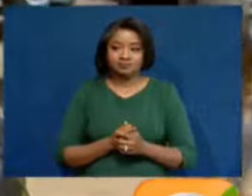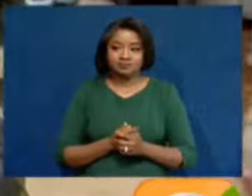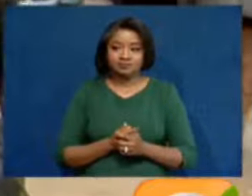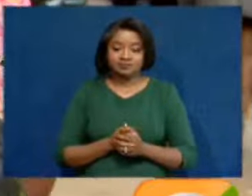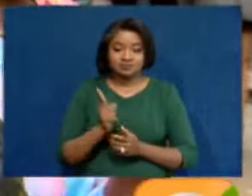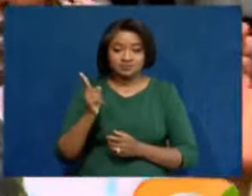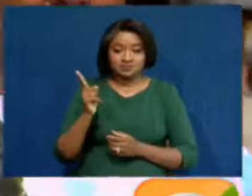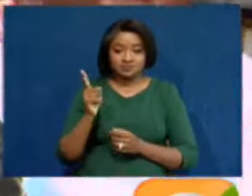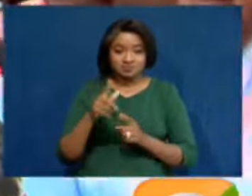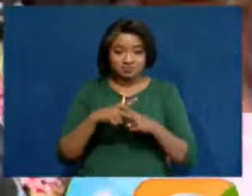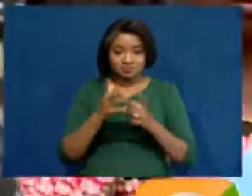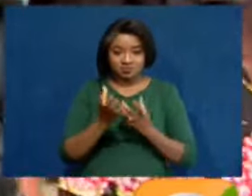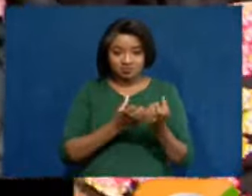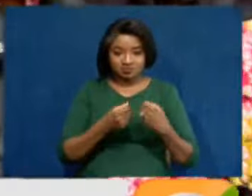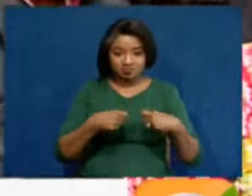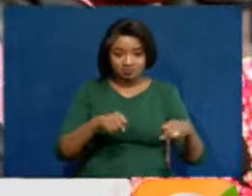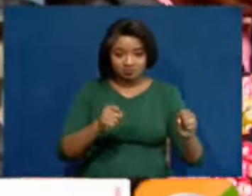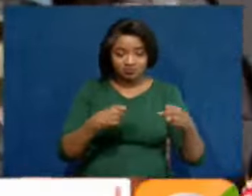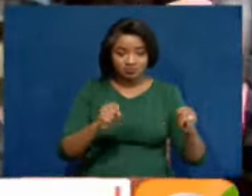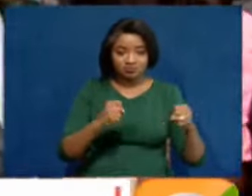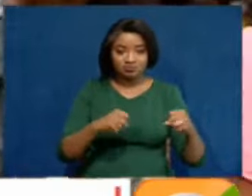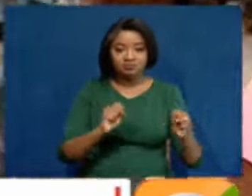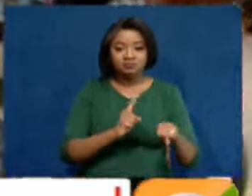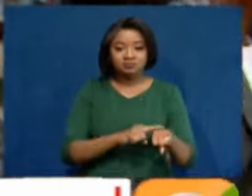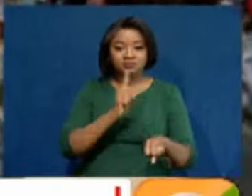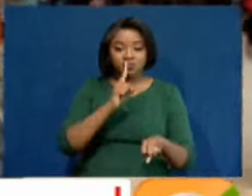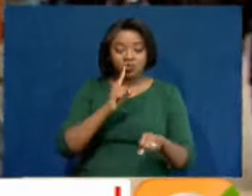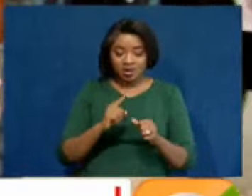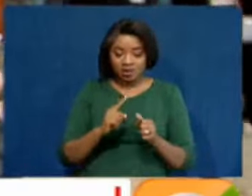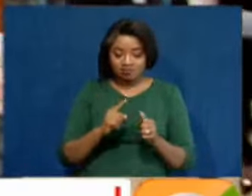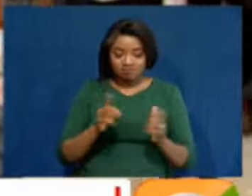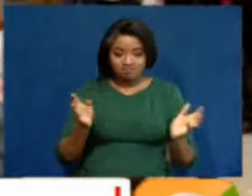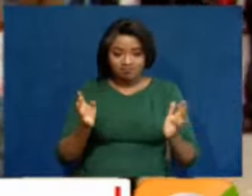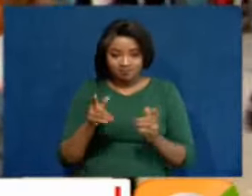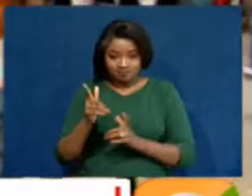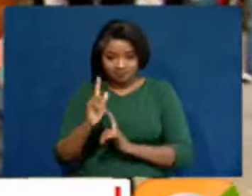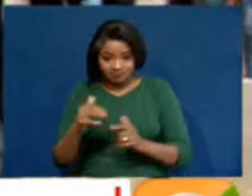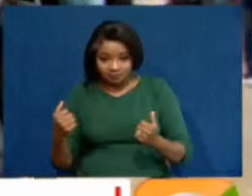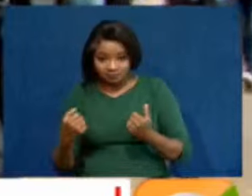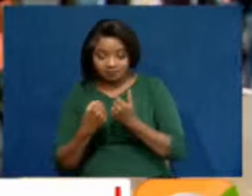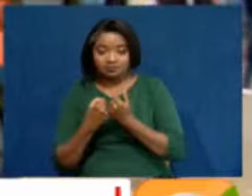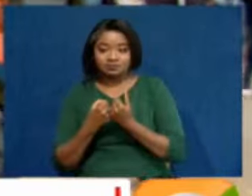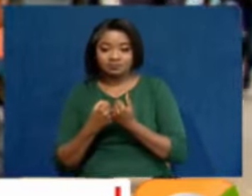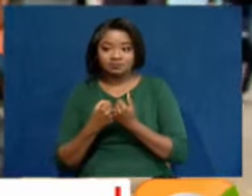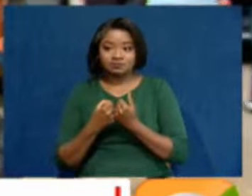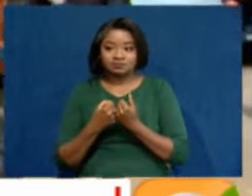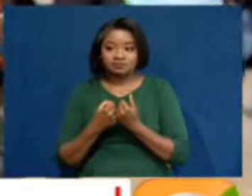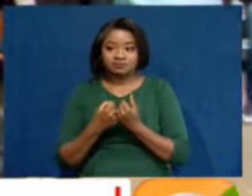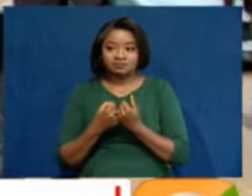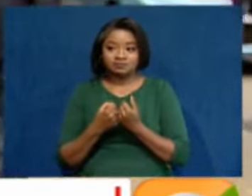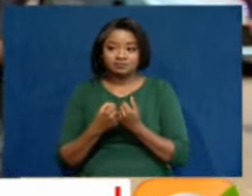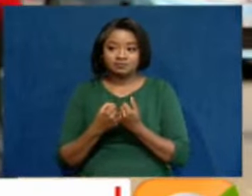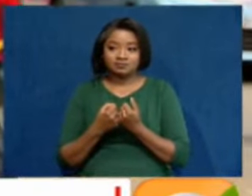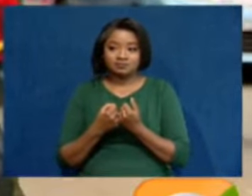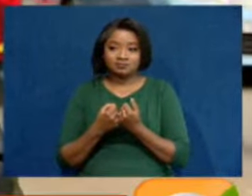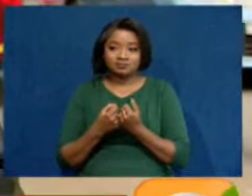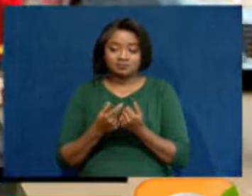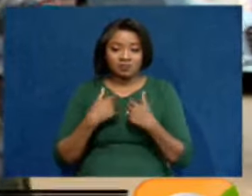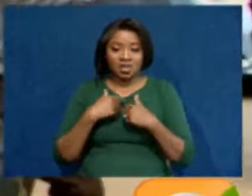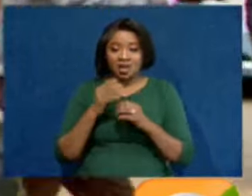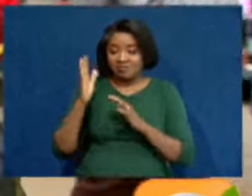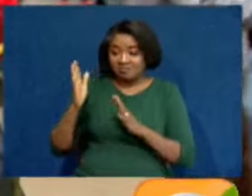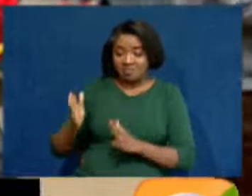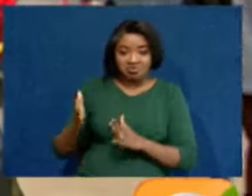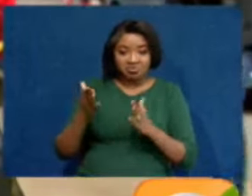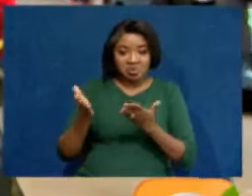na pikipiki time yenye nili after hii accident ndio nipoteze hiyo mguu, kwa sababu sikuwa na mtu ana support, that